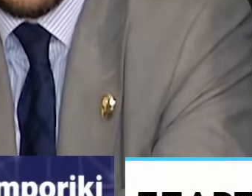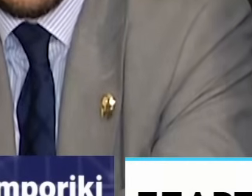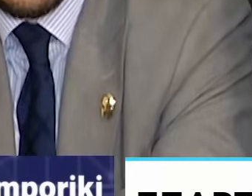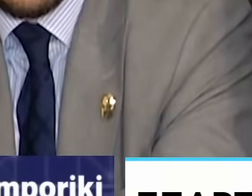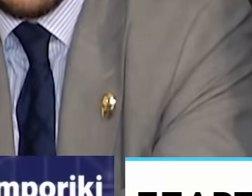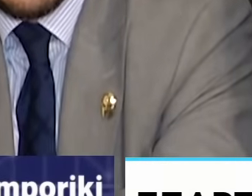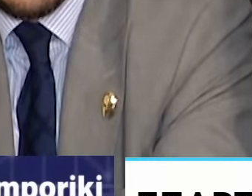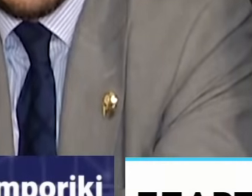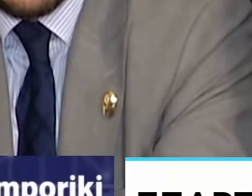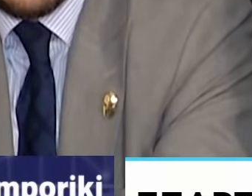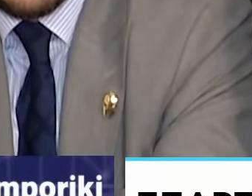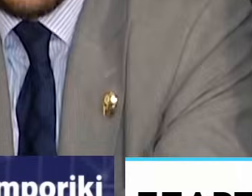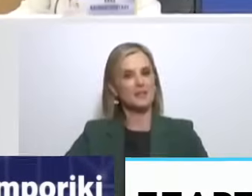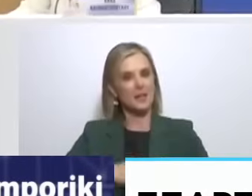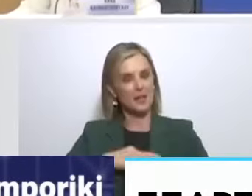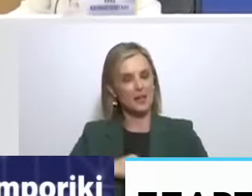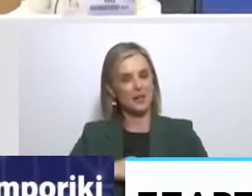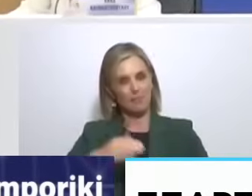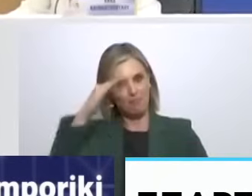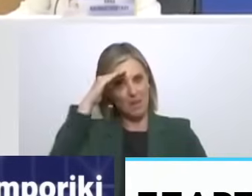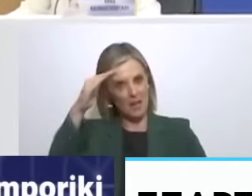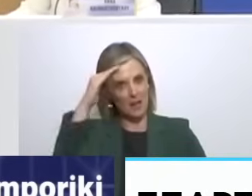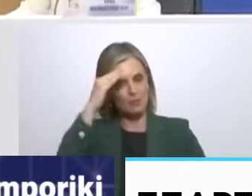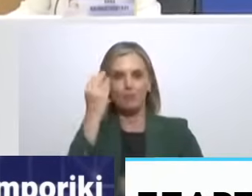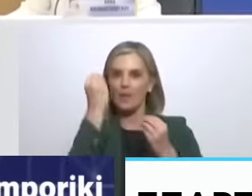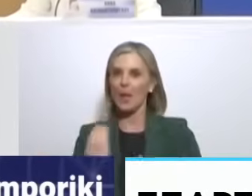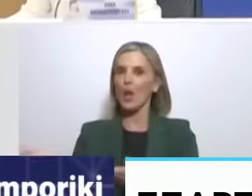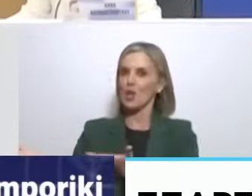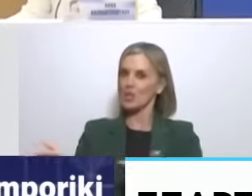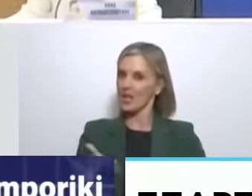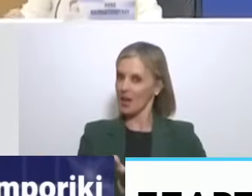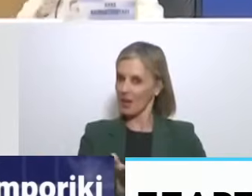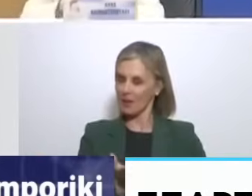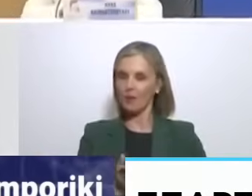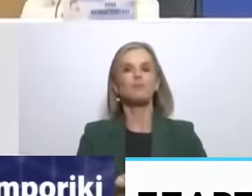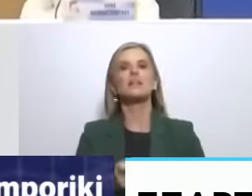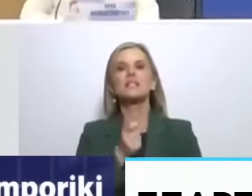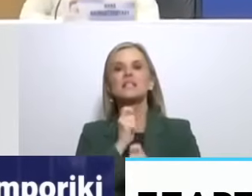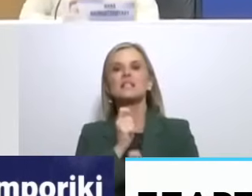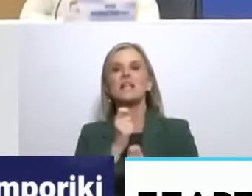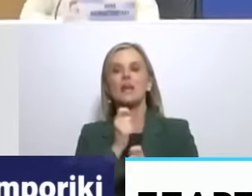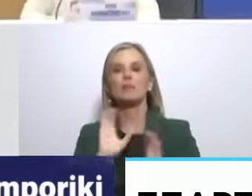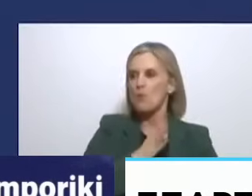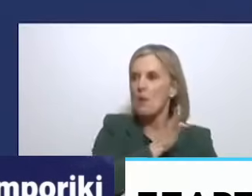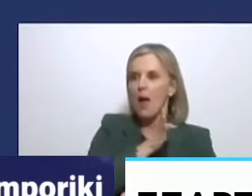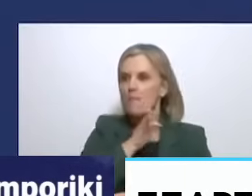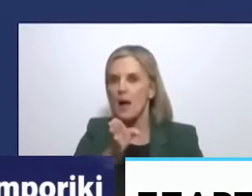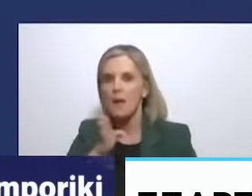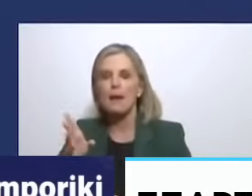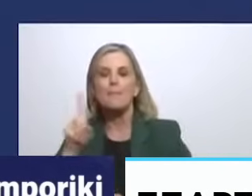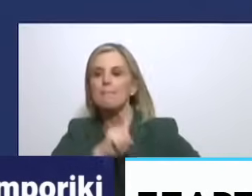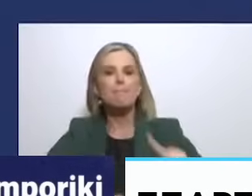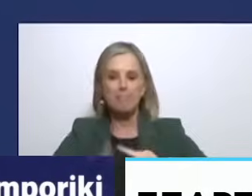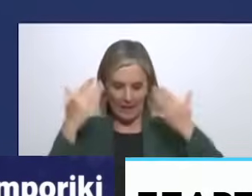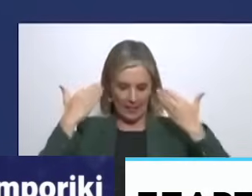νεοναζιστική ιδεολογία. Κυρία Καμψίδου, συγγνώμη που σας διακόπτω, ναι, αλλά συντάσσεστε κι εσείς με αυτούς που λένε ότι το απαγορευτικό είναι